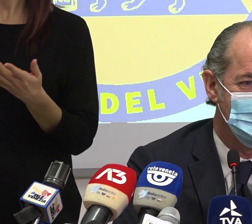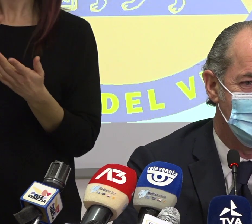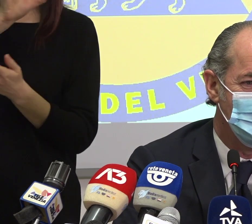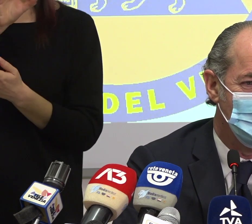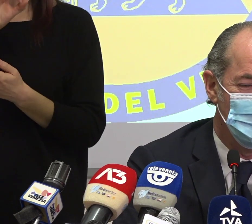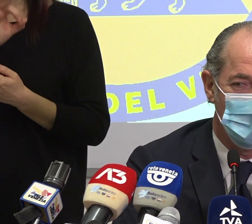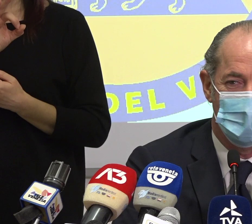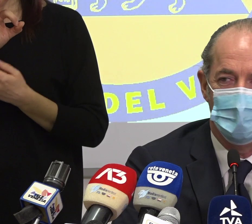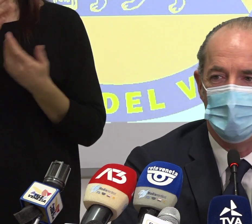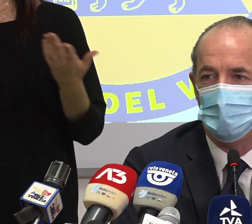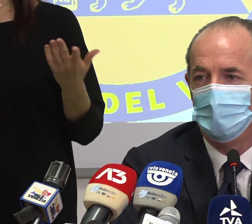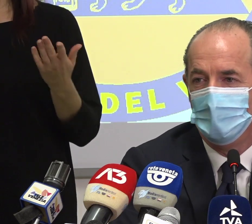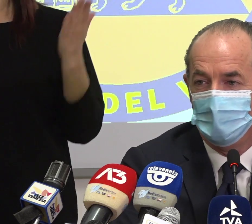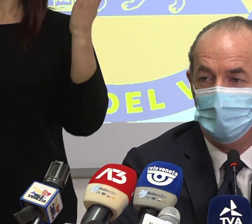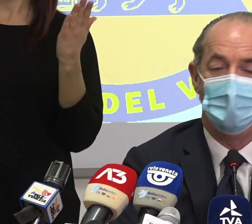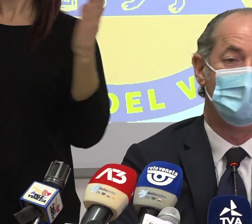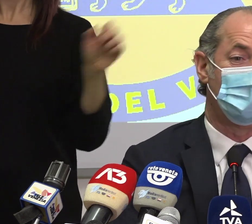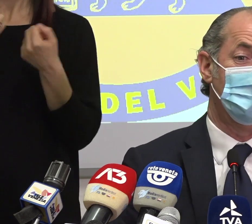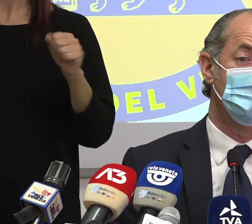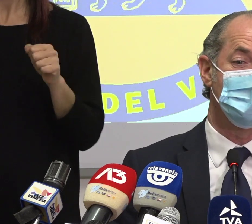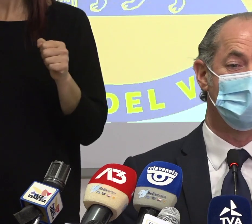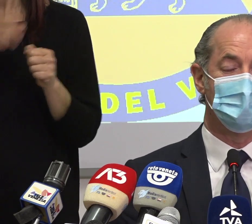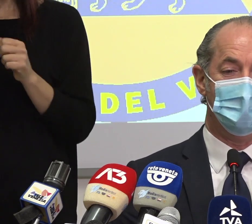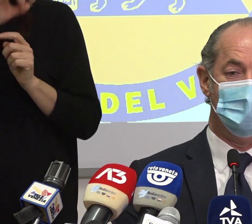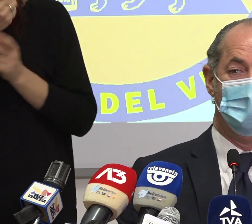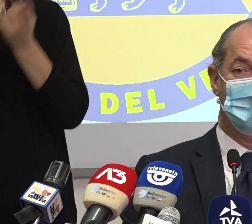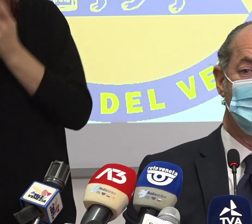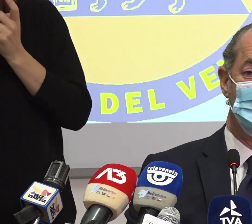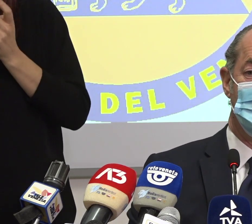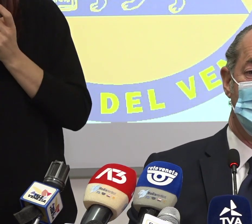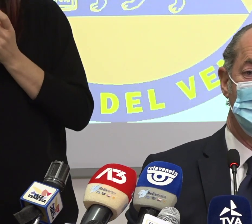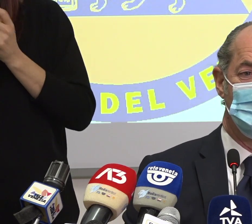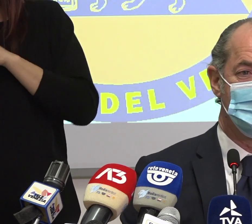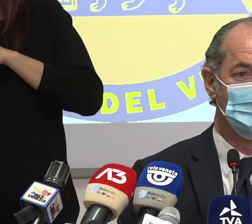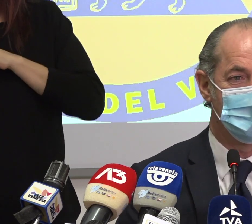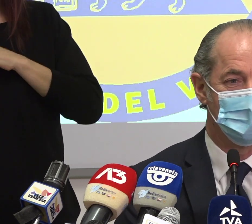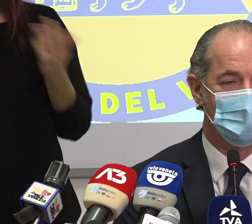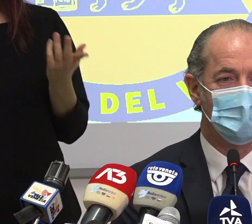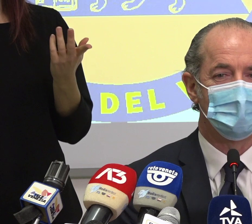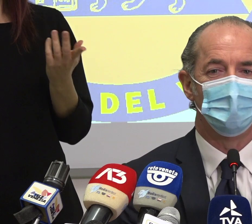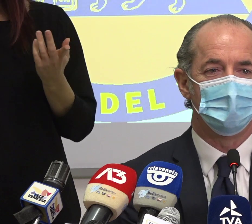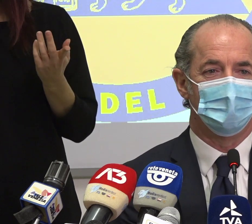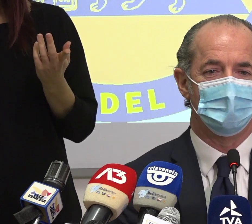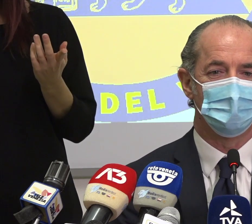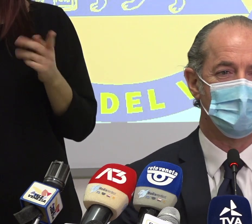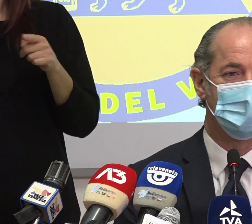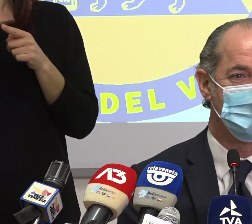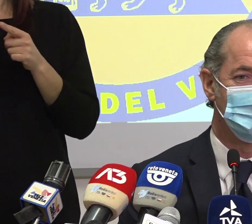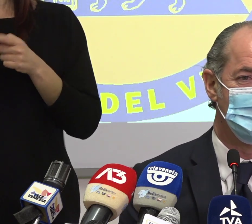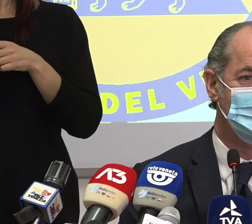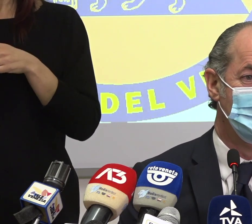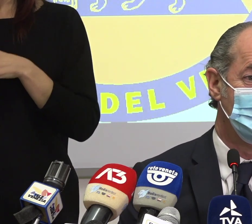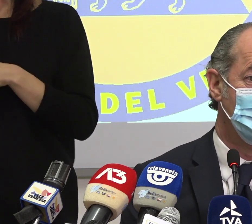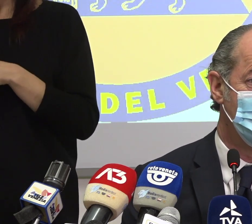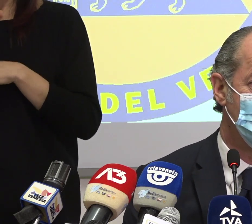l'incidenza deriva dal numero di tamponi dall'altro la necessità di capire quando una zona una zona viene attribuita una regione questa